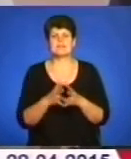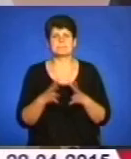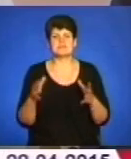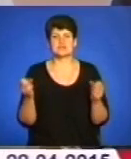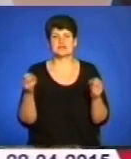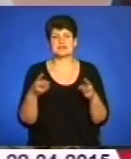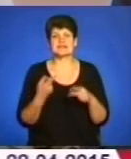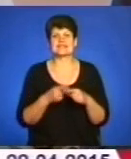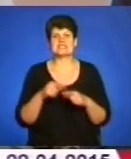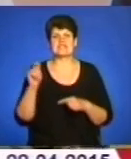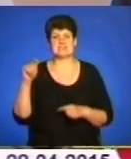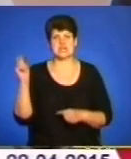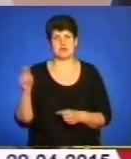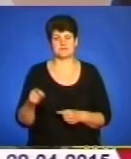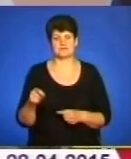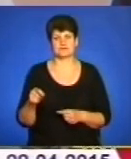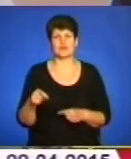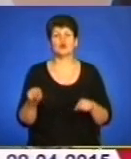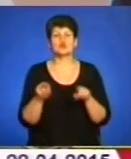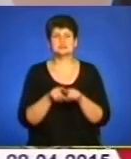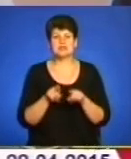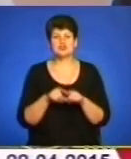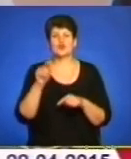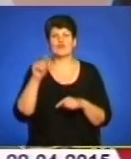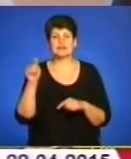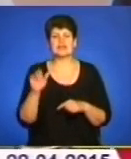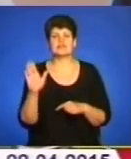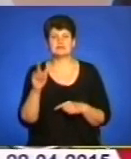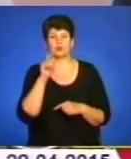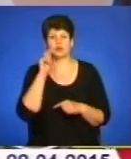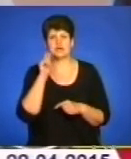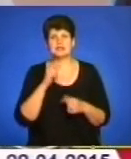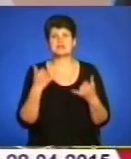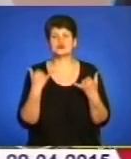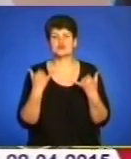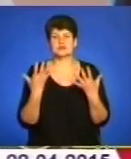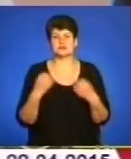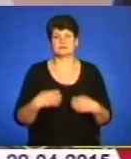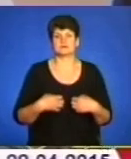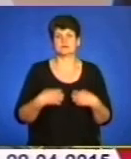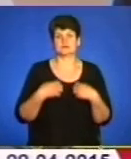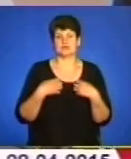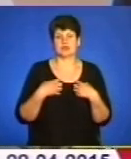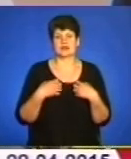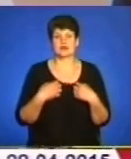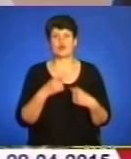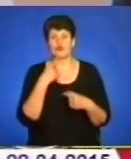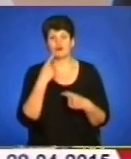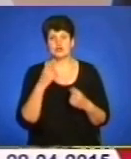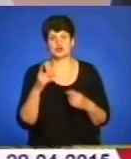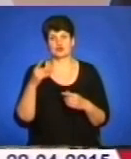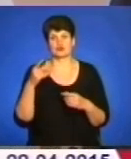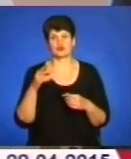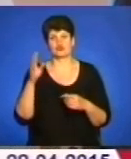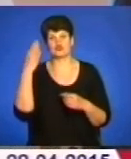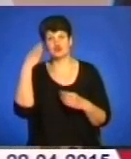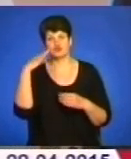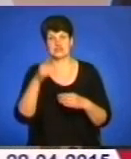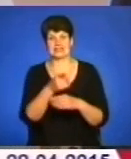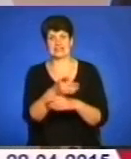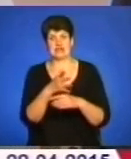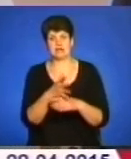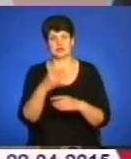це є війна. Однозначно, війна в Україні, вона на сьогодні відлякує. І будемо говорити, що танки, чужі танки на нашій землі,